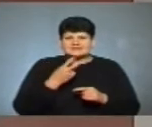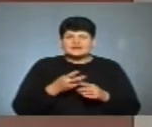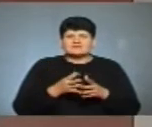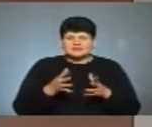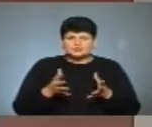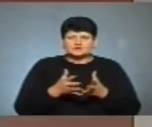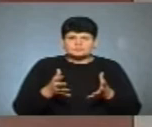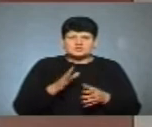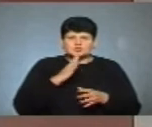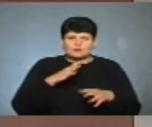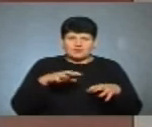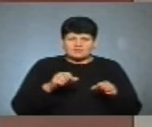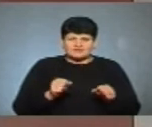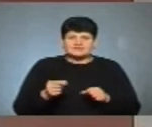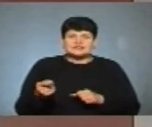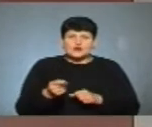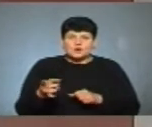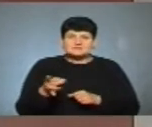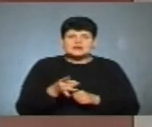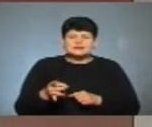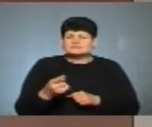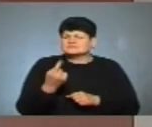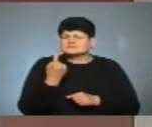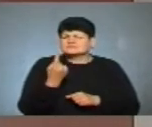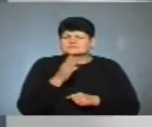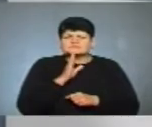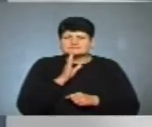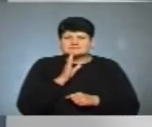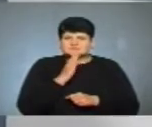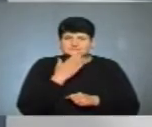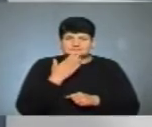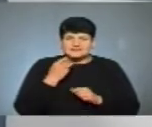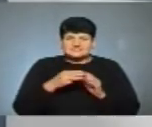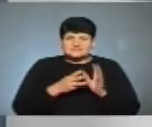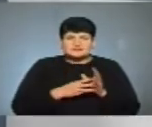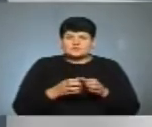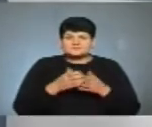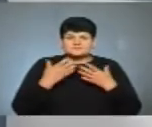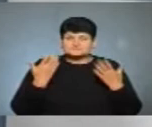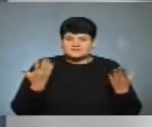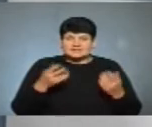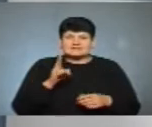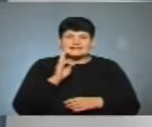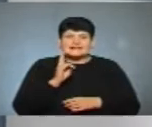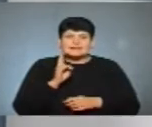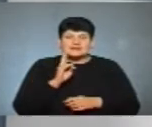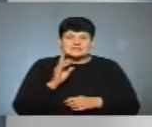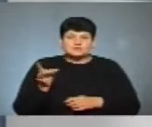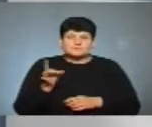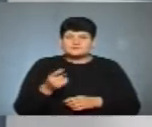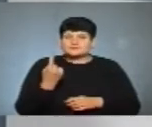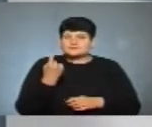більше жінок при владі. Тобто в Тернопільському районі жодної жінки з 18 громад, в Кременецькому